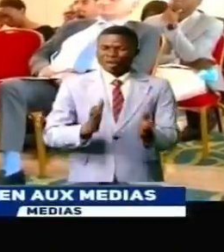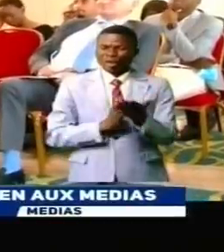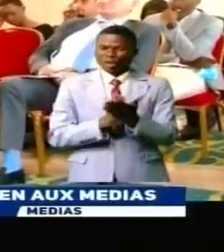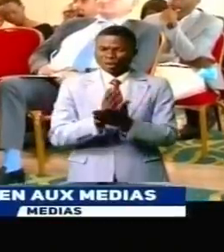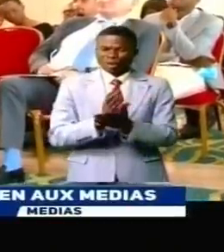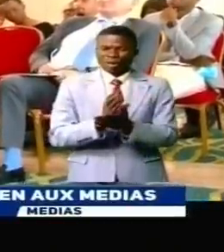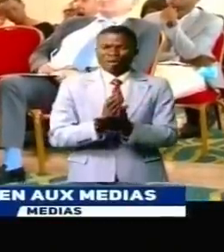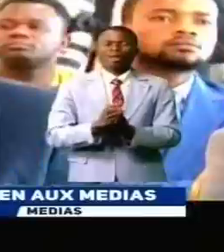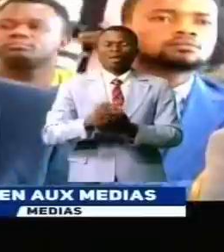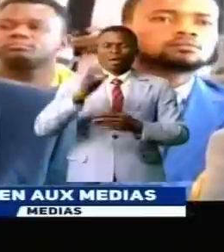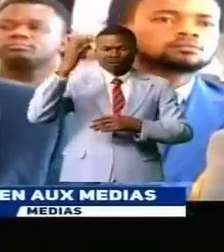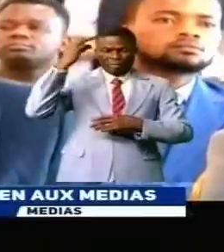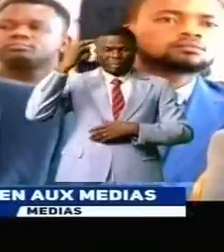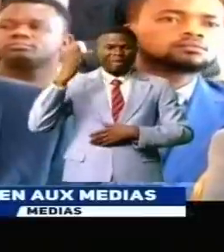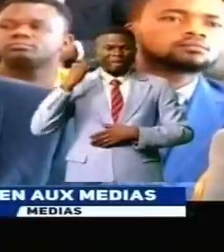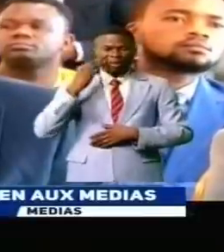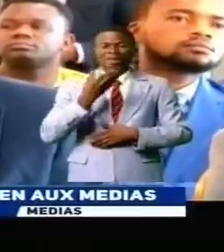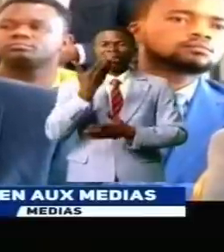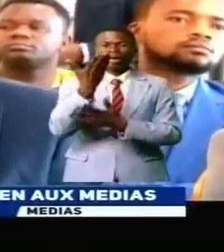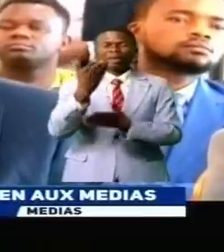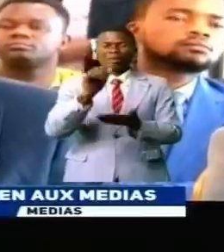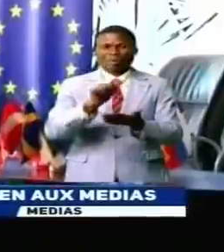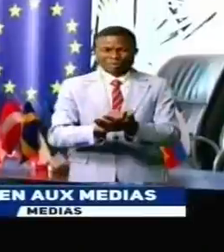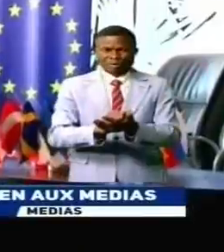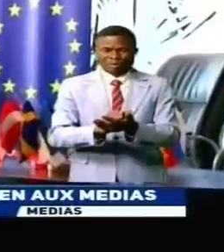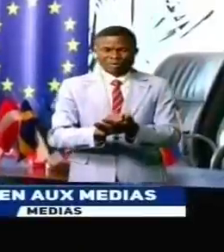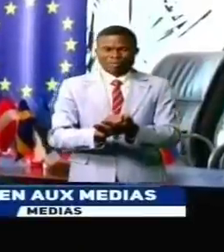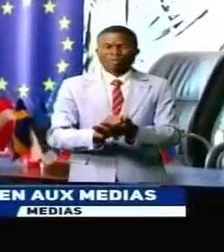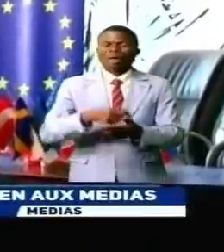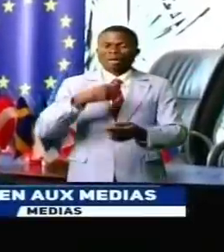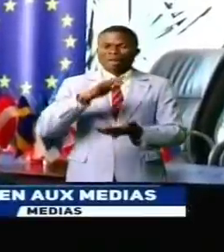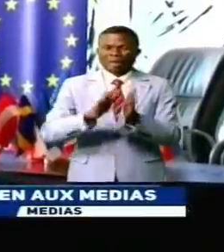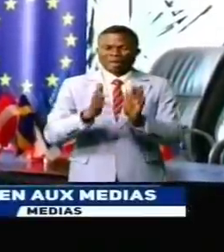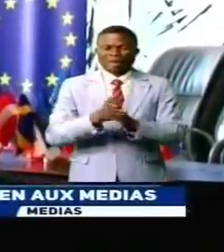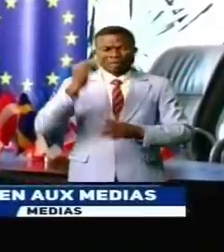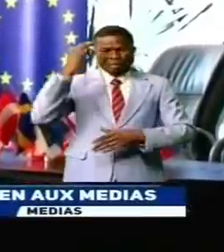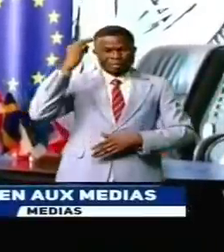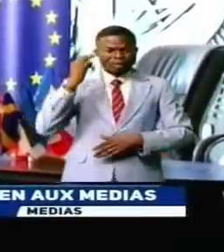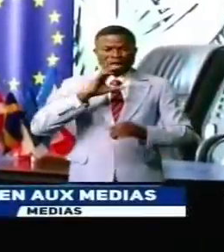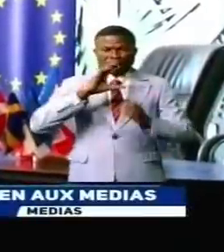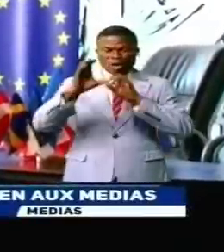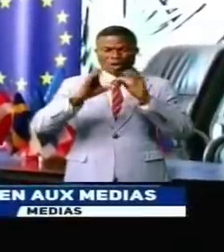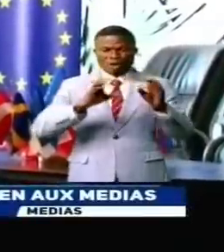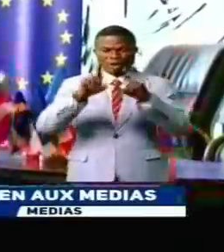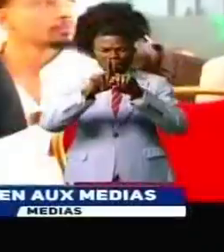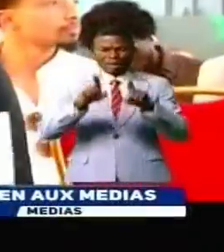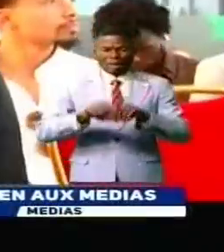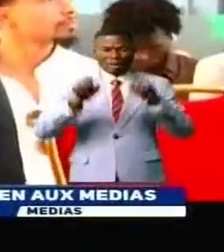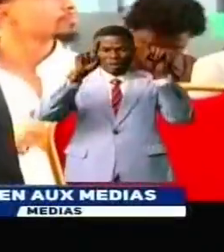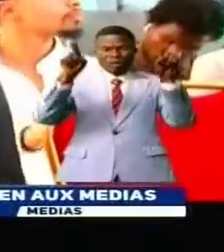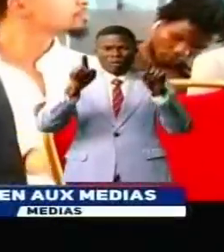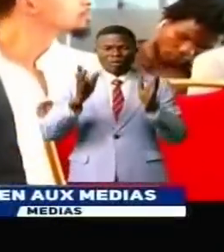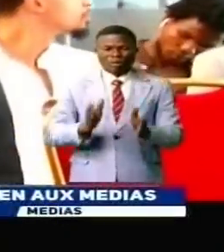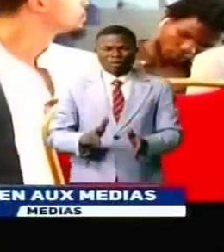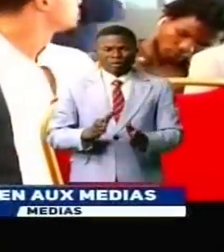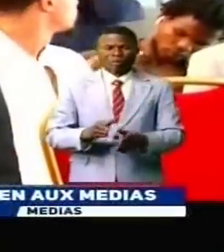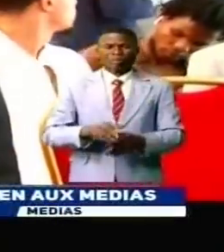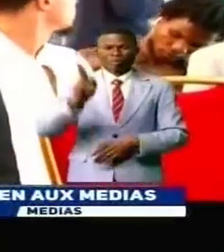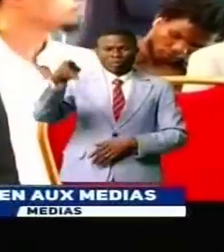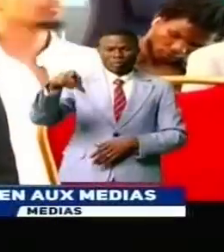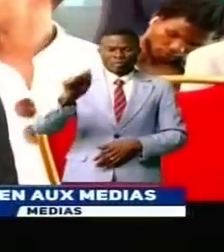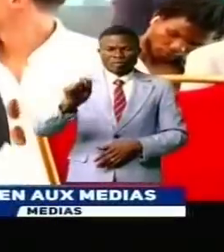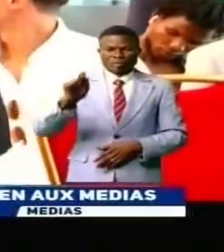déclaré Patrick Muyaya quelques mois après sa prise de fonction en tant que ministre de la Communication et Médias. Patrick